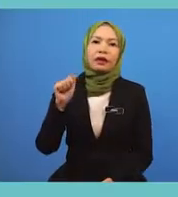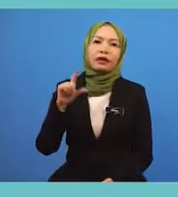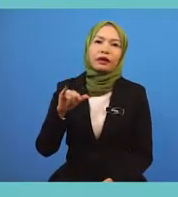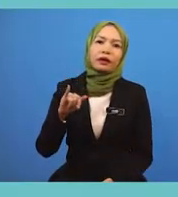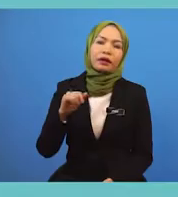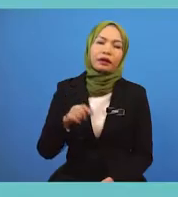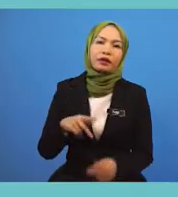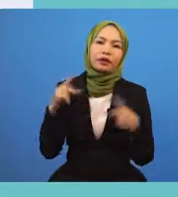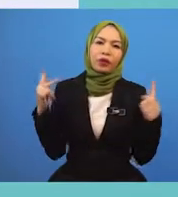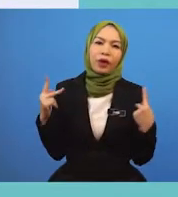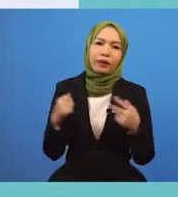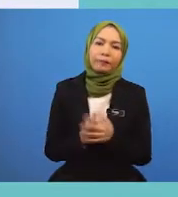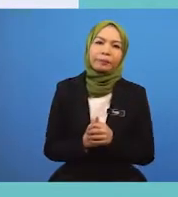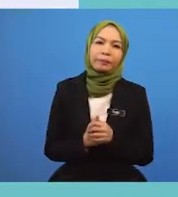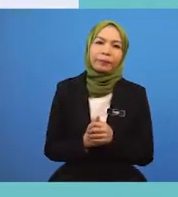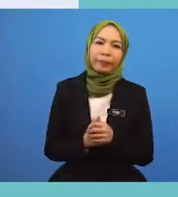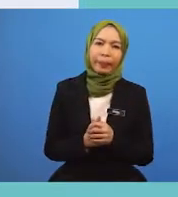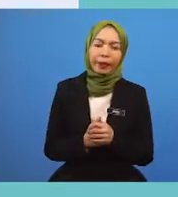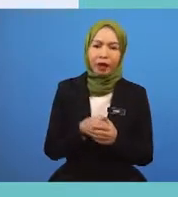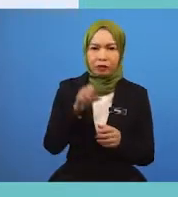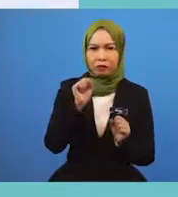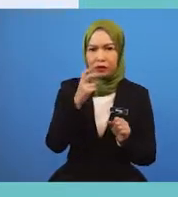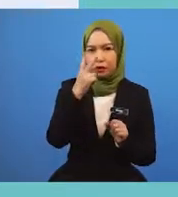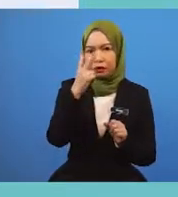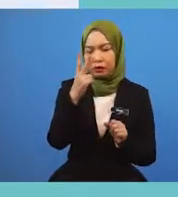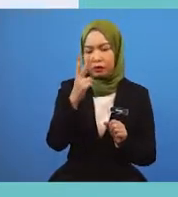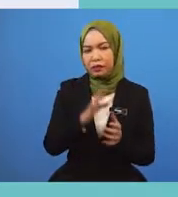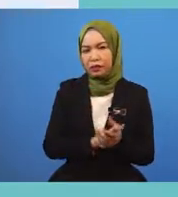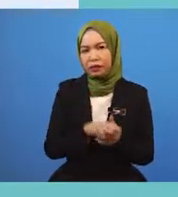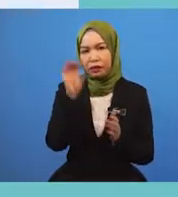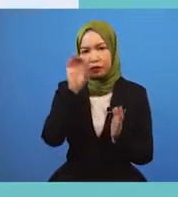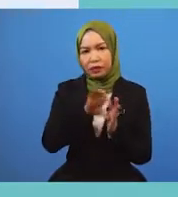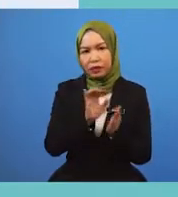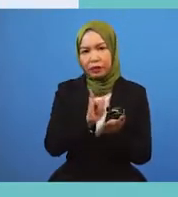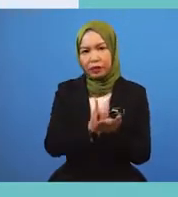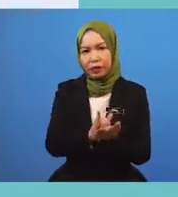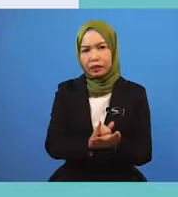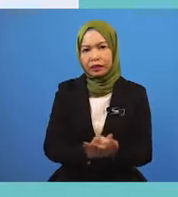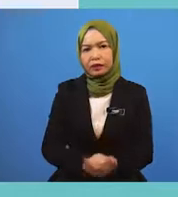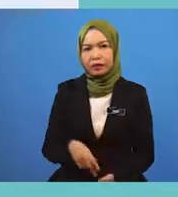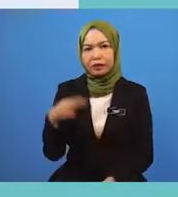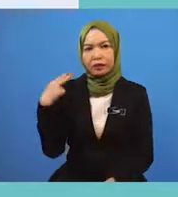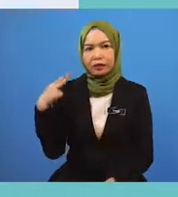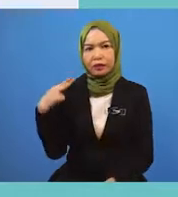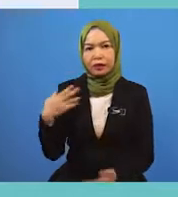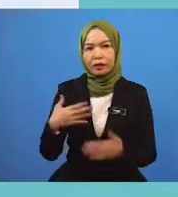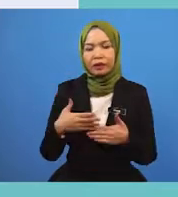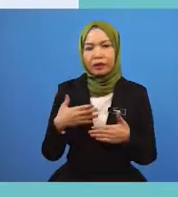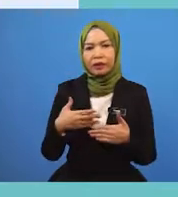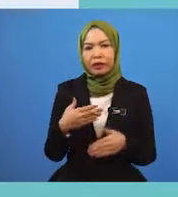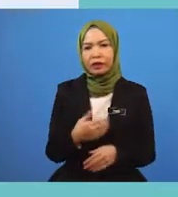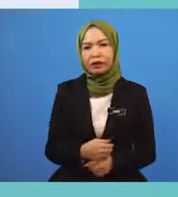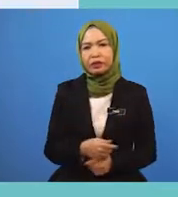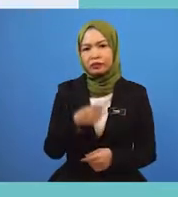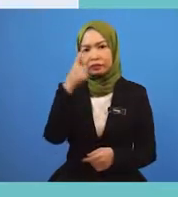cikgu tunjukkan ini. Murid-murid perlu ingat ya, haba penyucilan bagi asid kuat